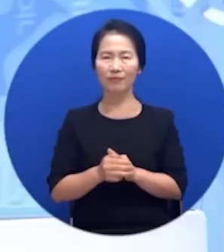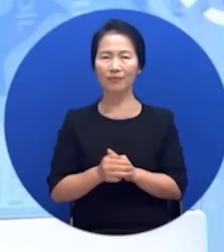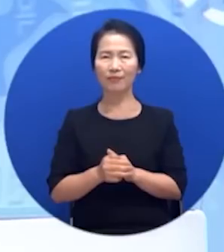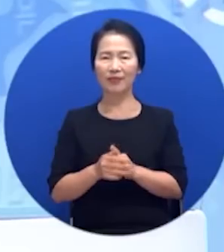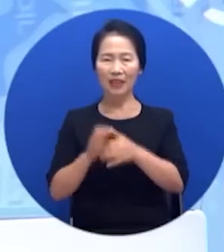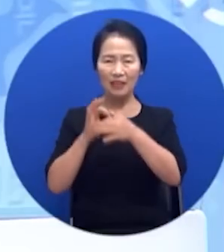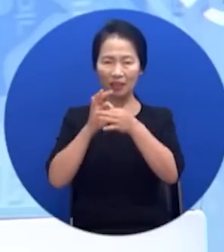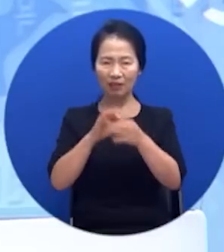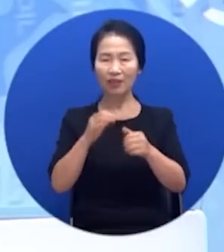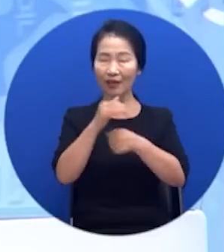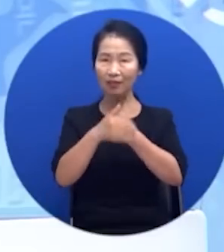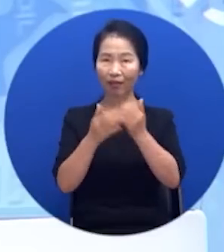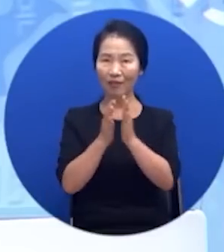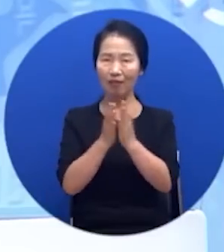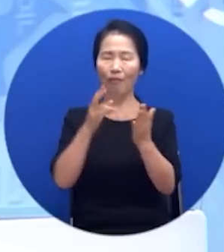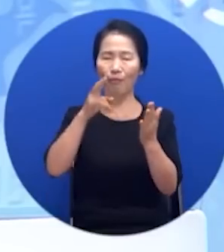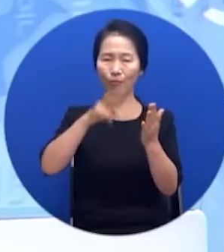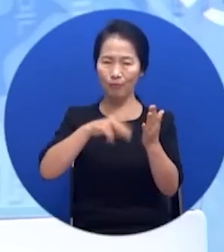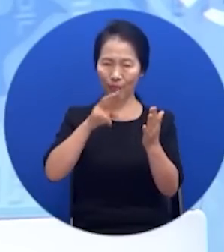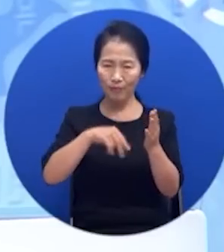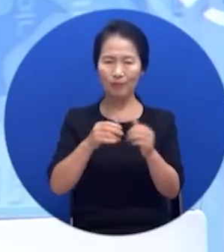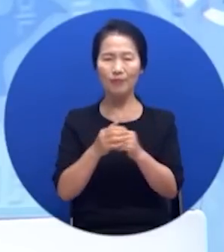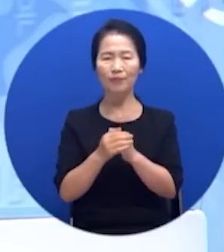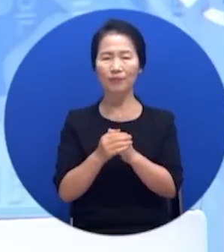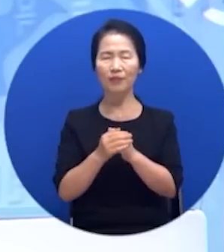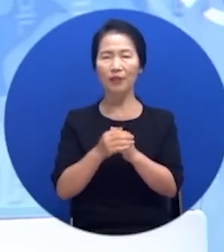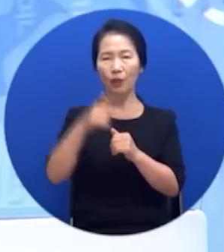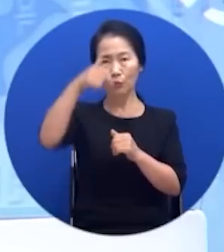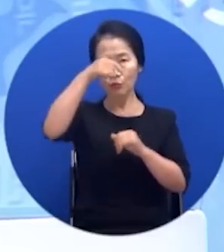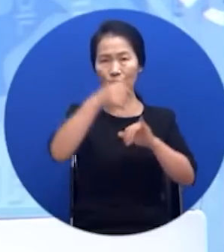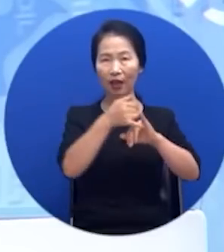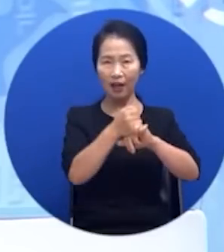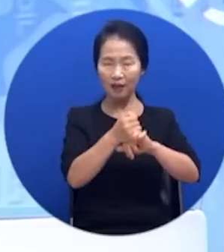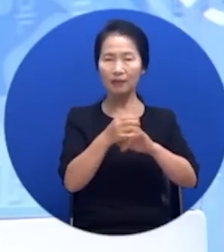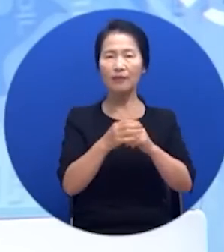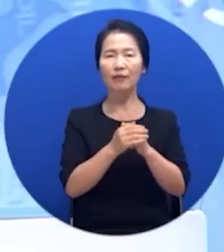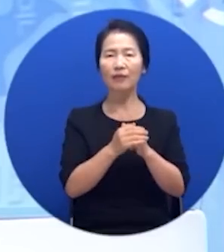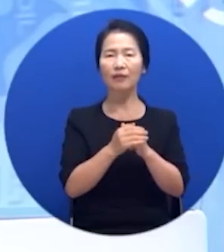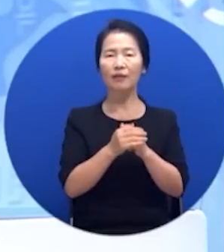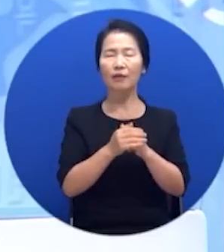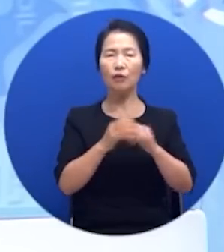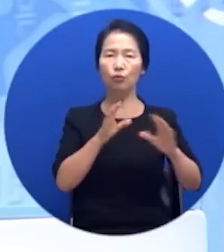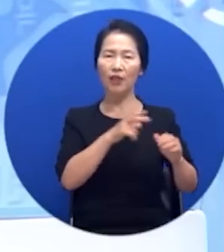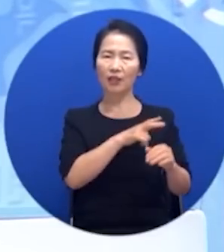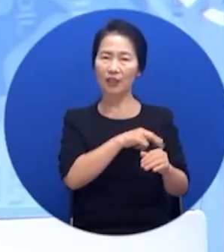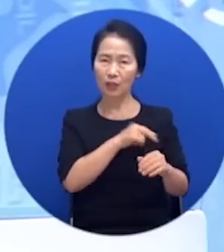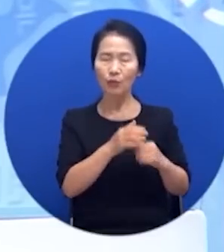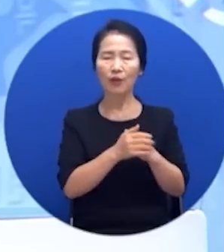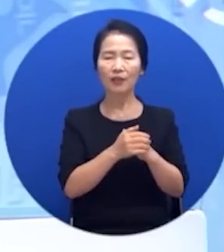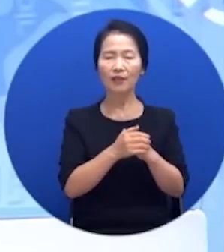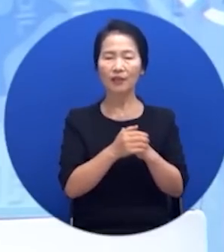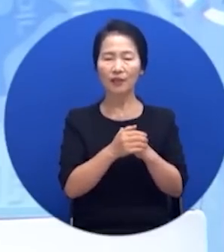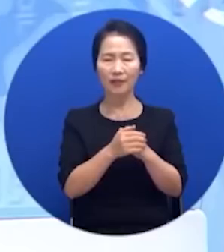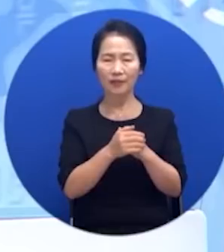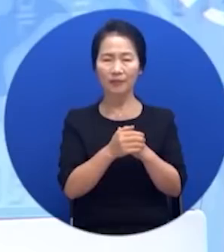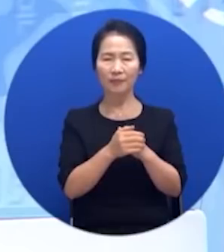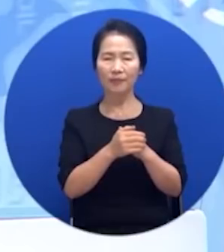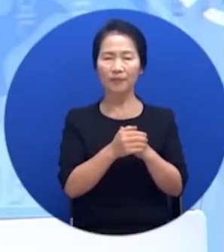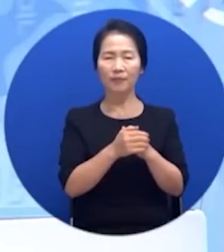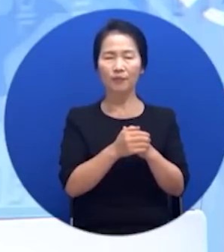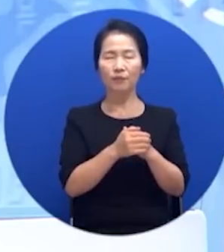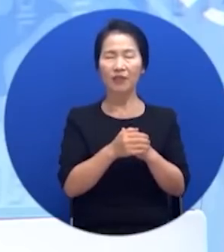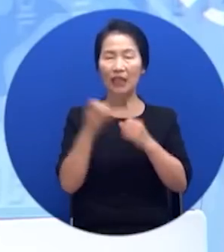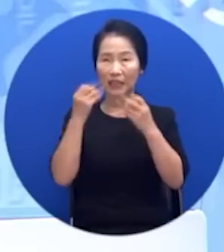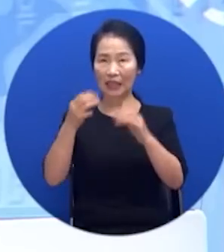이어서 성경 봉독 읽겠습니다. 구약 성경은 국회의원 김효재 의원께서,